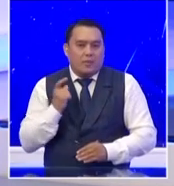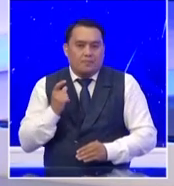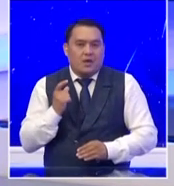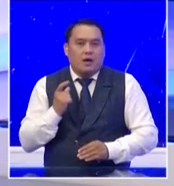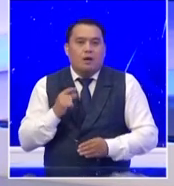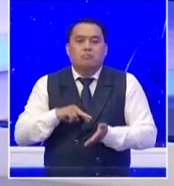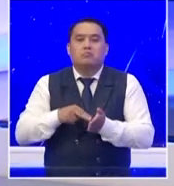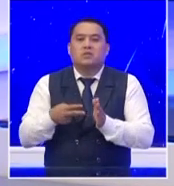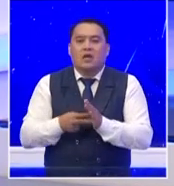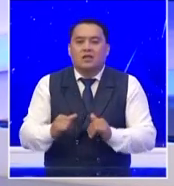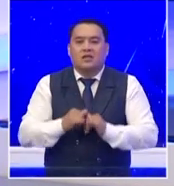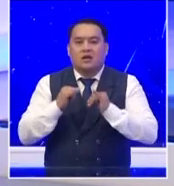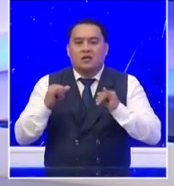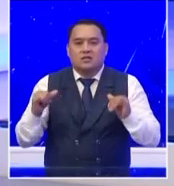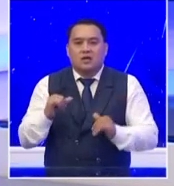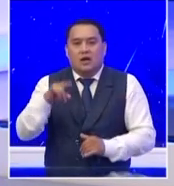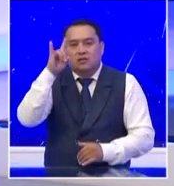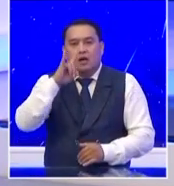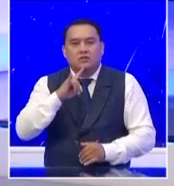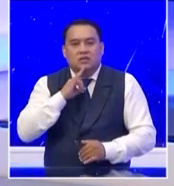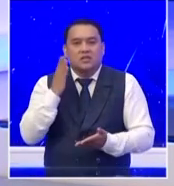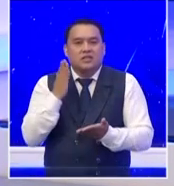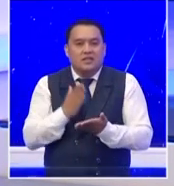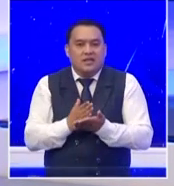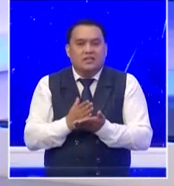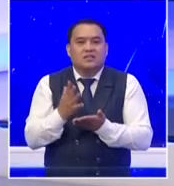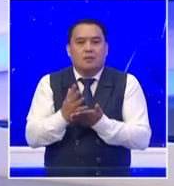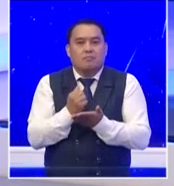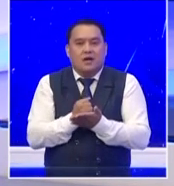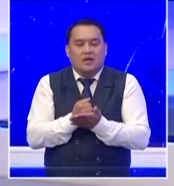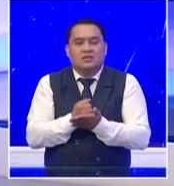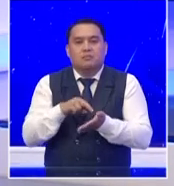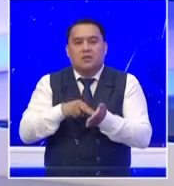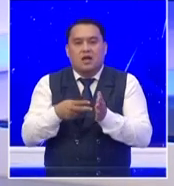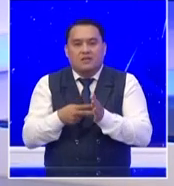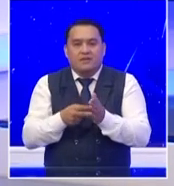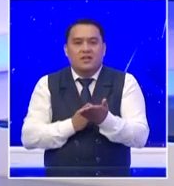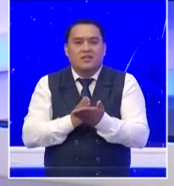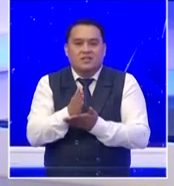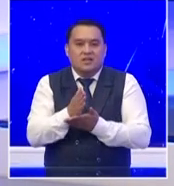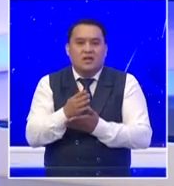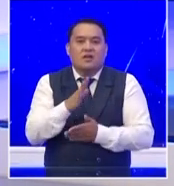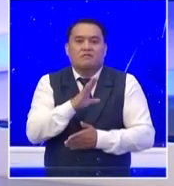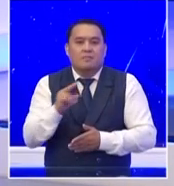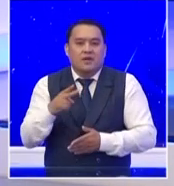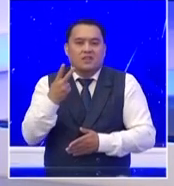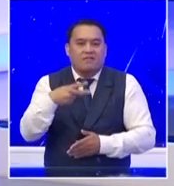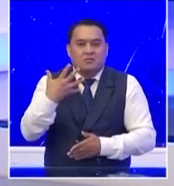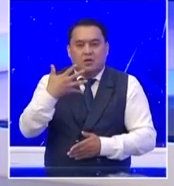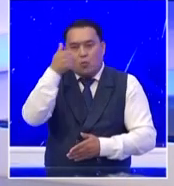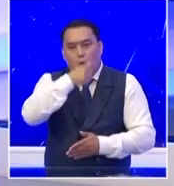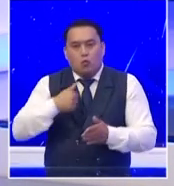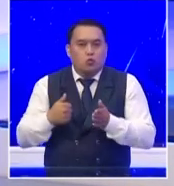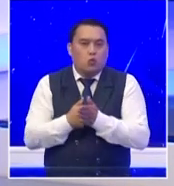В стратегическом плане развития Республики Казахстан предусмотрен индикатор по снижению доли теневой экономики к ВВП к 2025